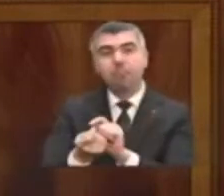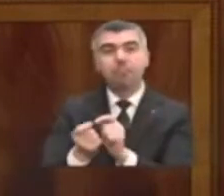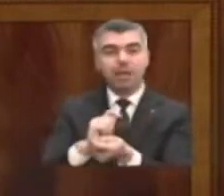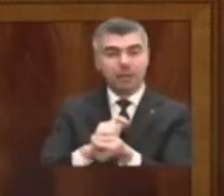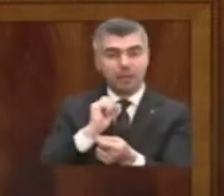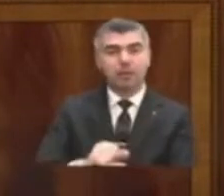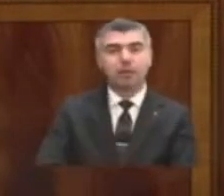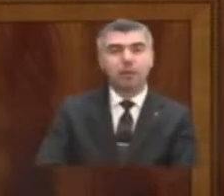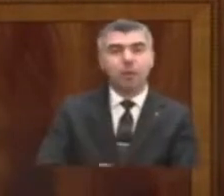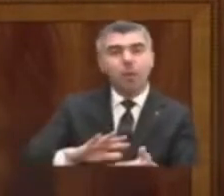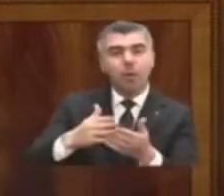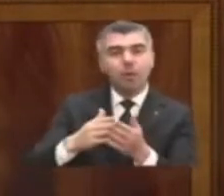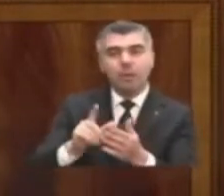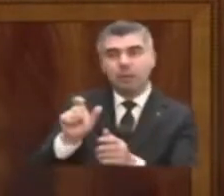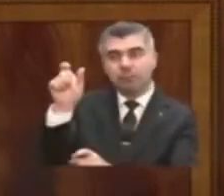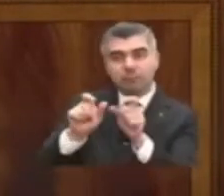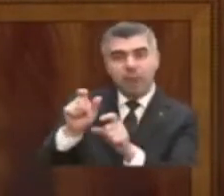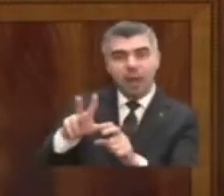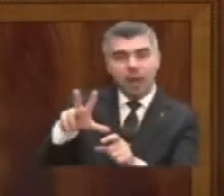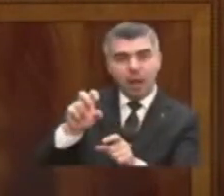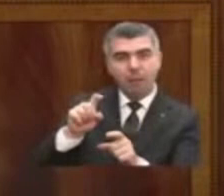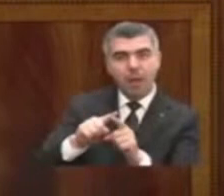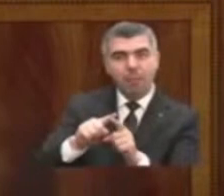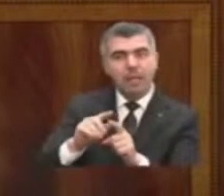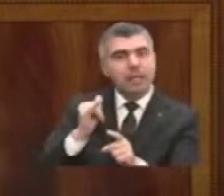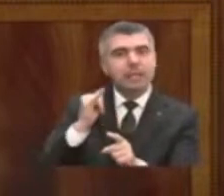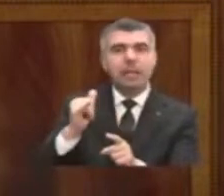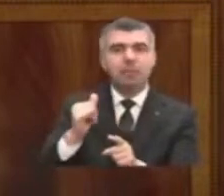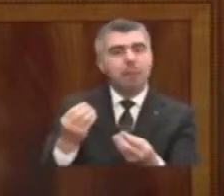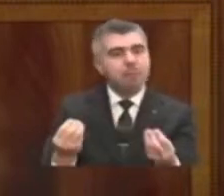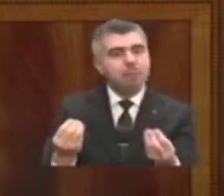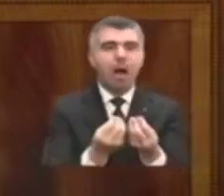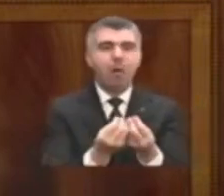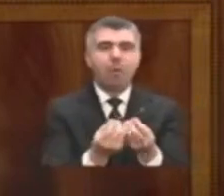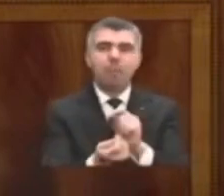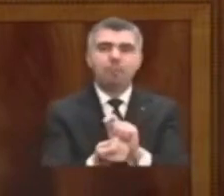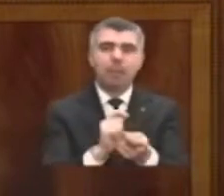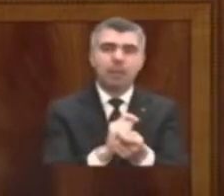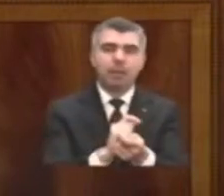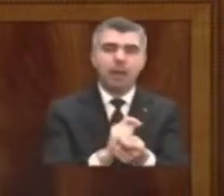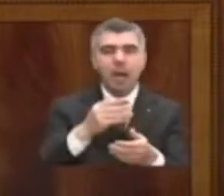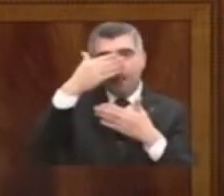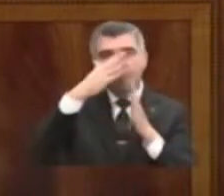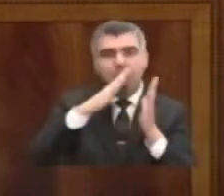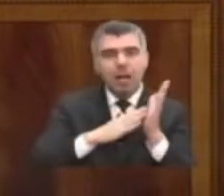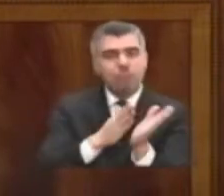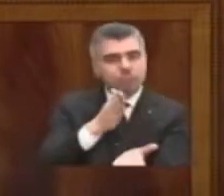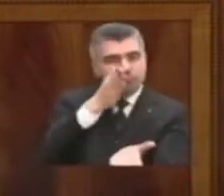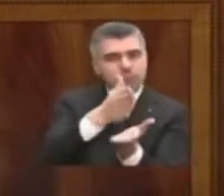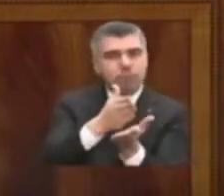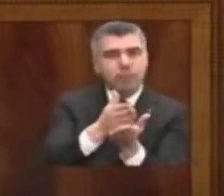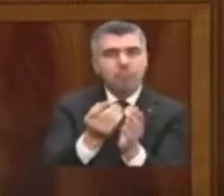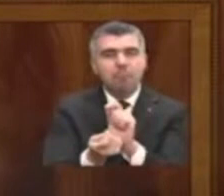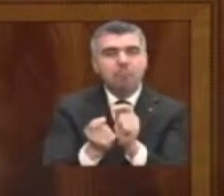وعلى من يهمهم الامر ان يتكيفوا ما عدا التغيير ان المغرب ماض في تنويع علاقاته